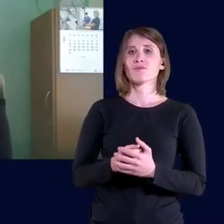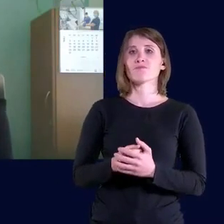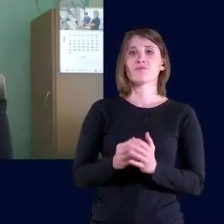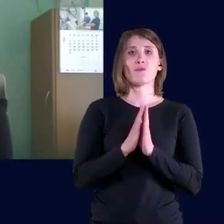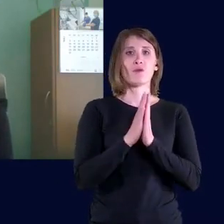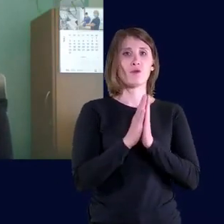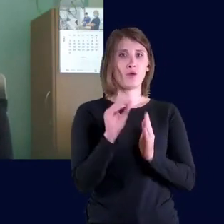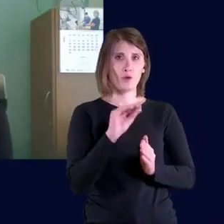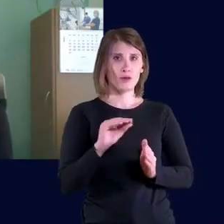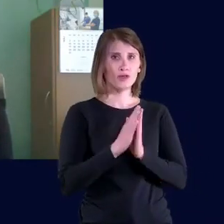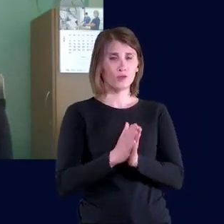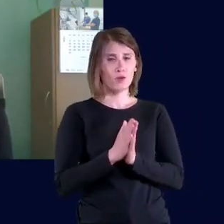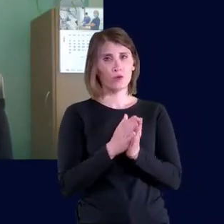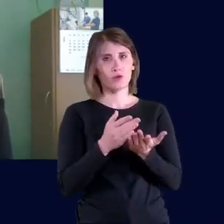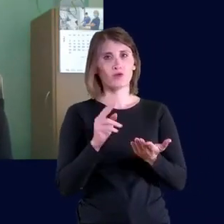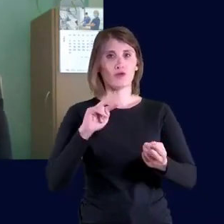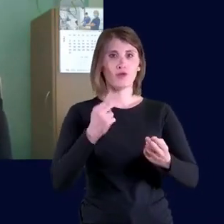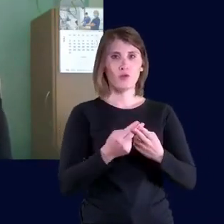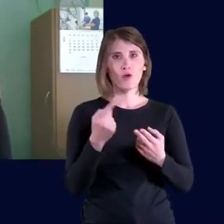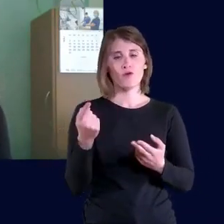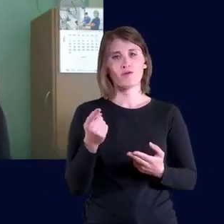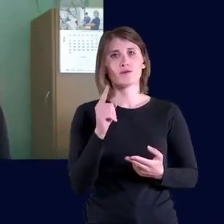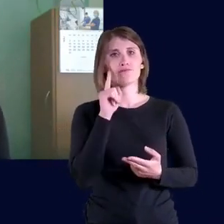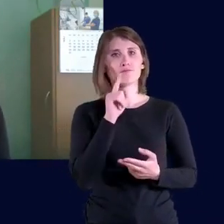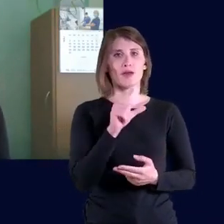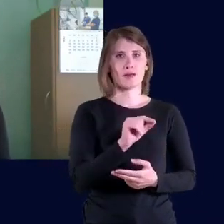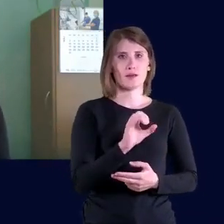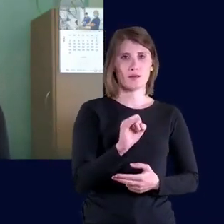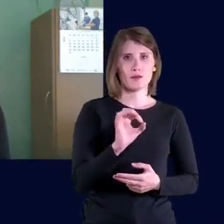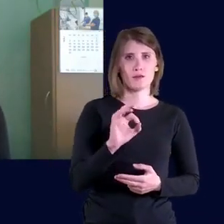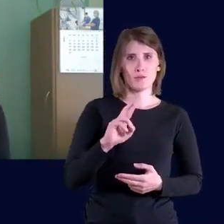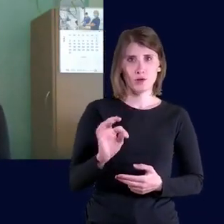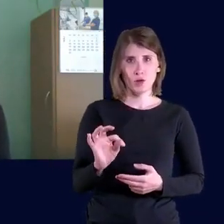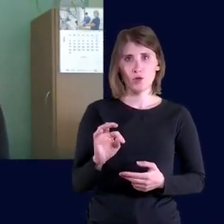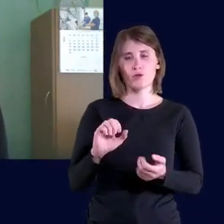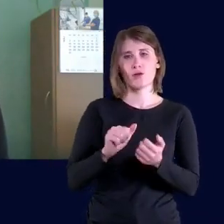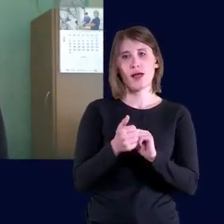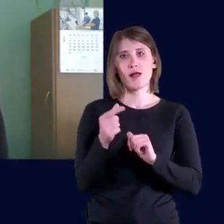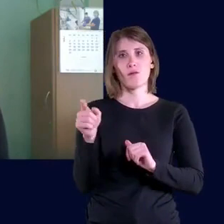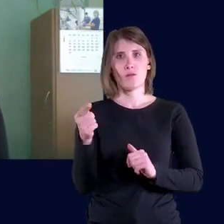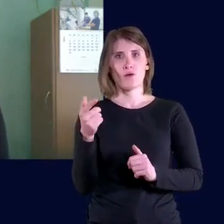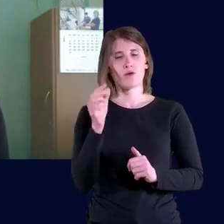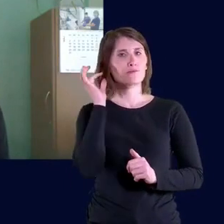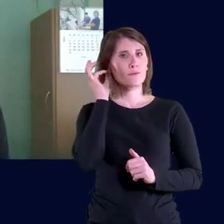odpowiedź pana Piotra albo którąś z pań które z panem występowały